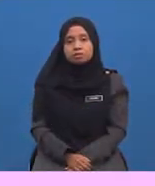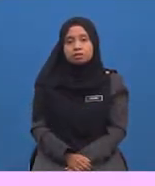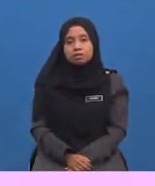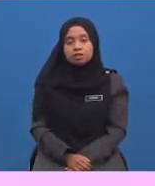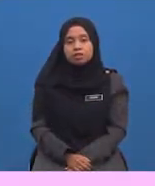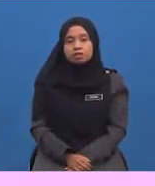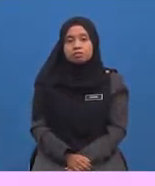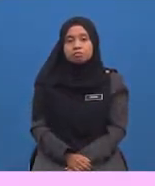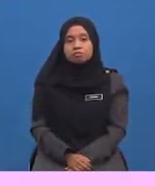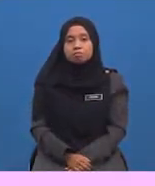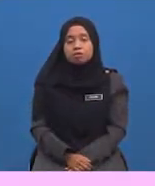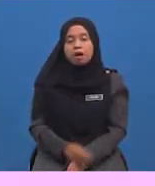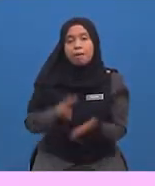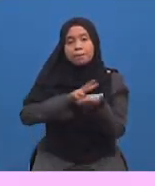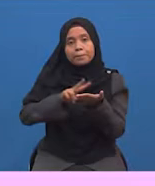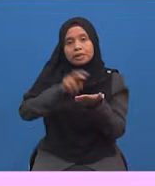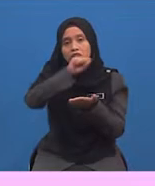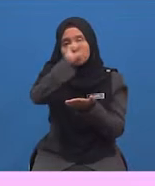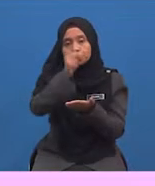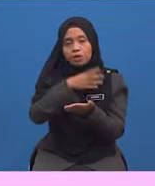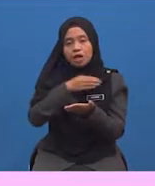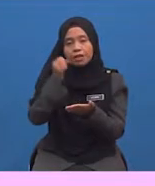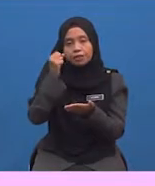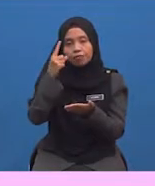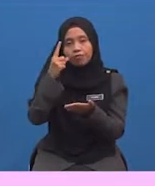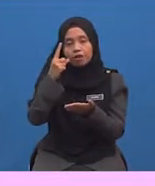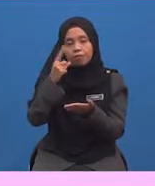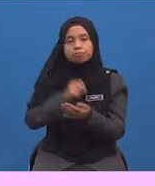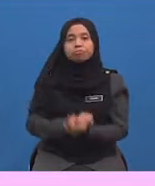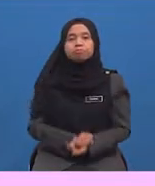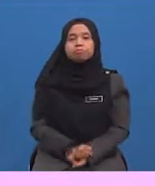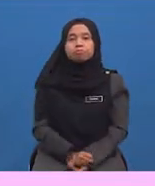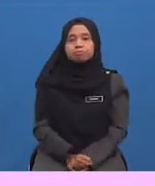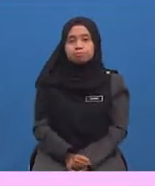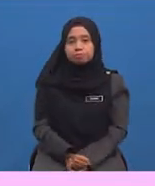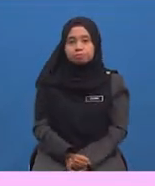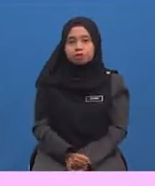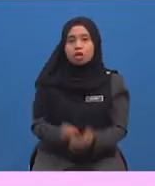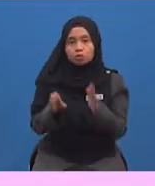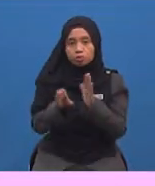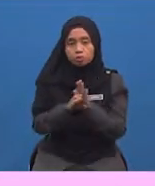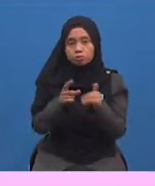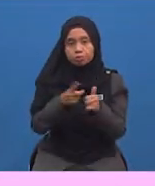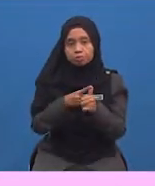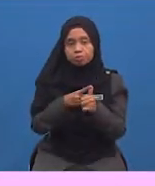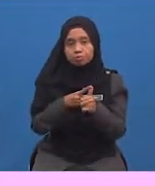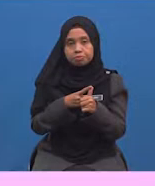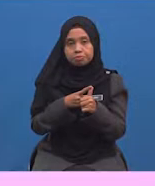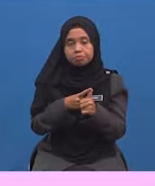Anda dikehendaki membaca soalan dan fahami apa kehendak soalan. Contoh pertama.